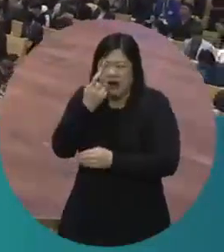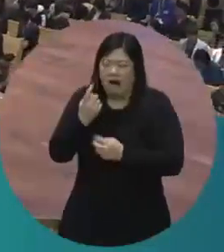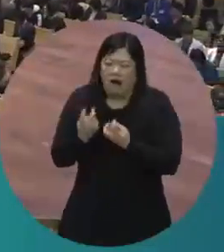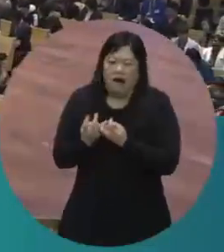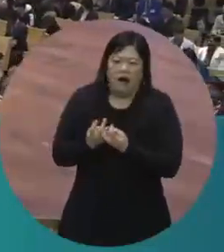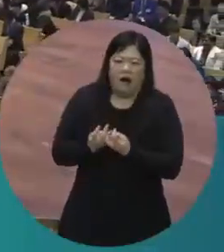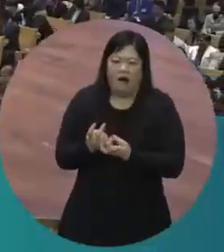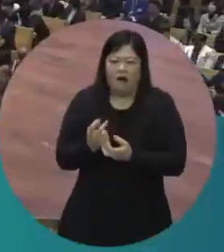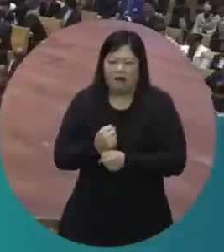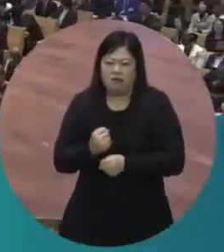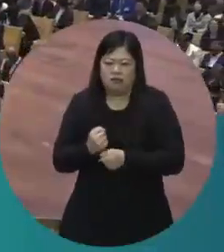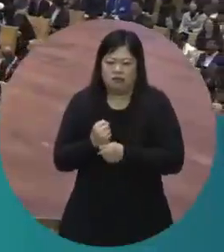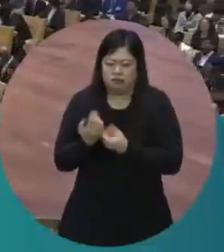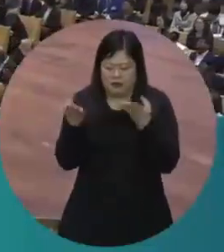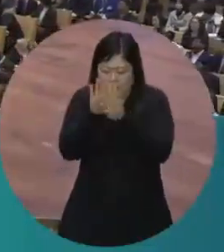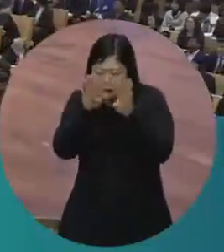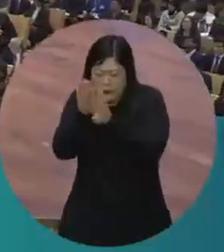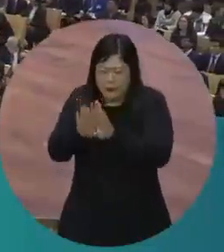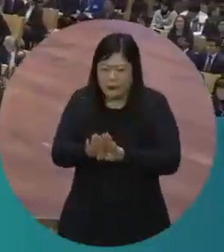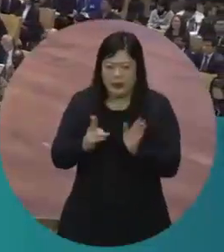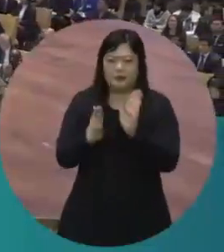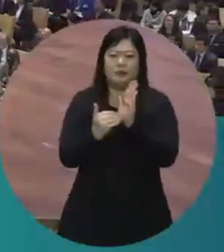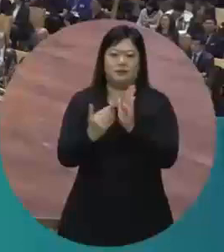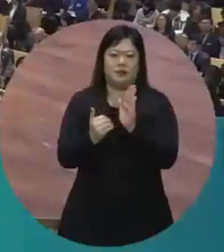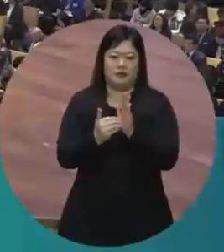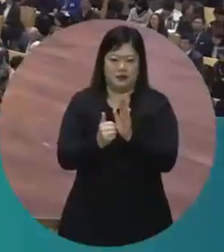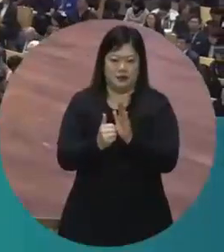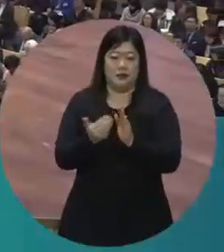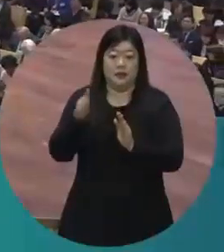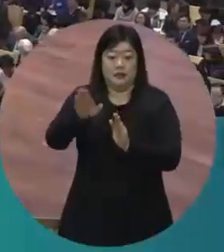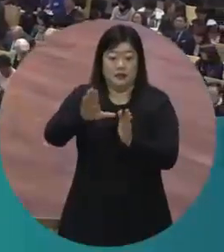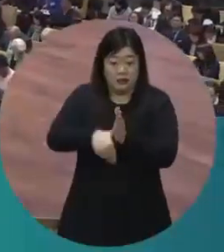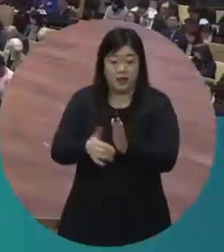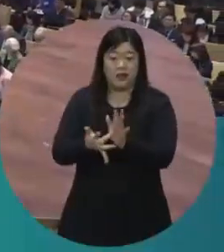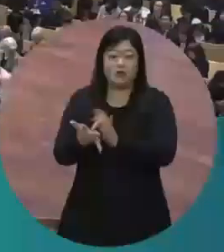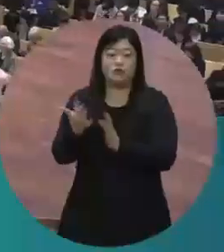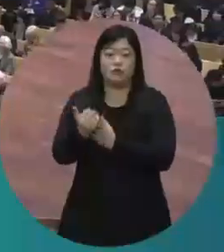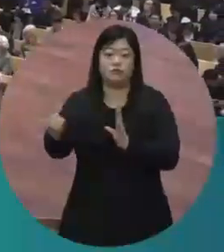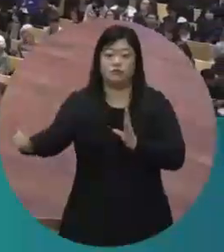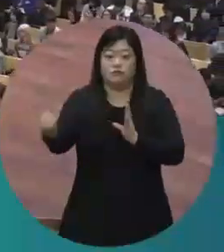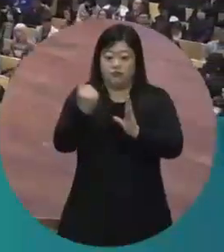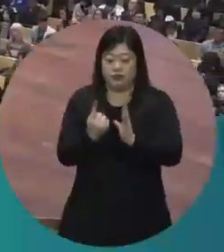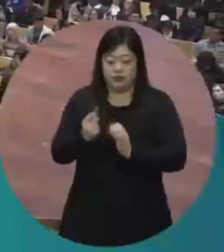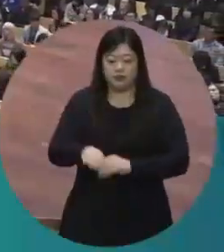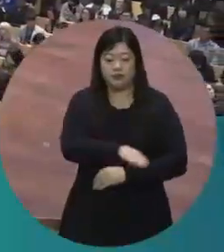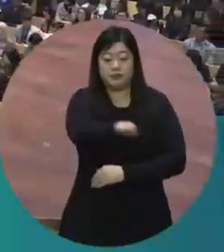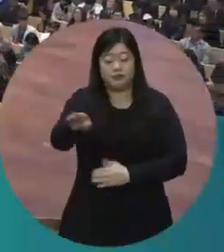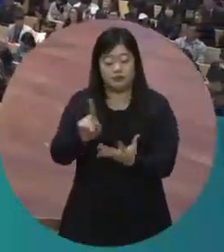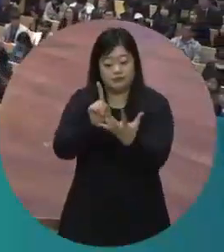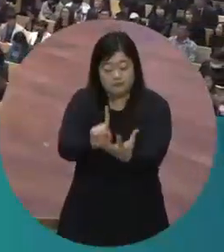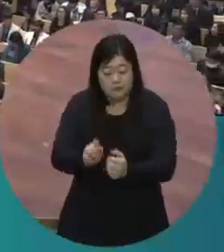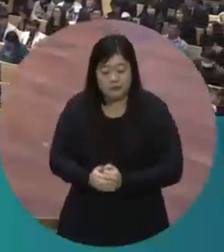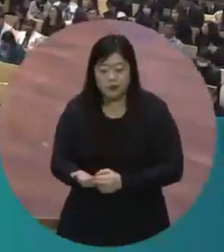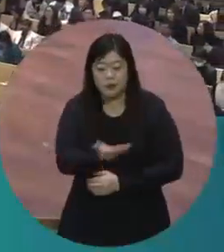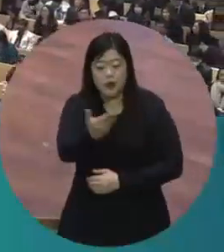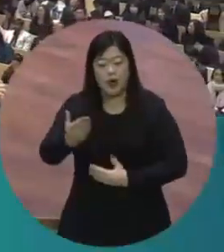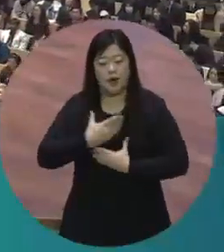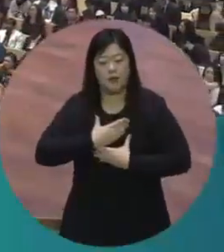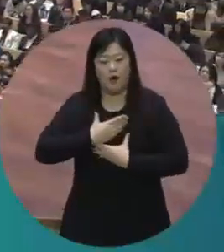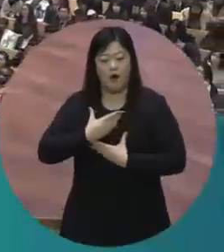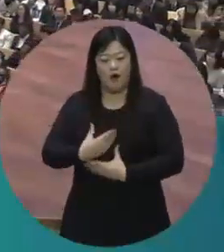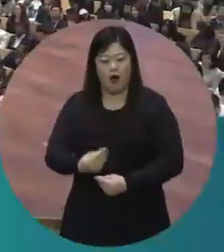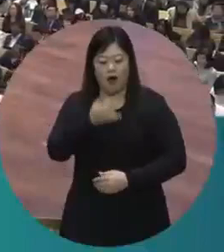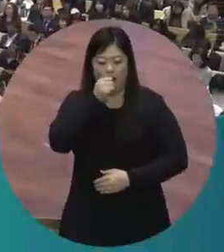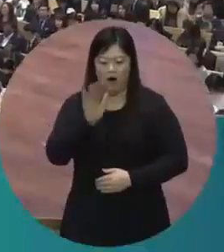곳에 문을 닫았더니 예수께서 오사 가운데 서서 이르시되 너희에게 평강이 있을지어다.